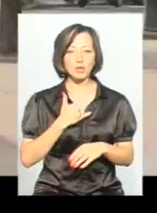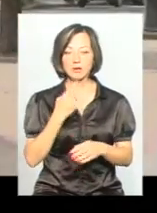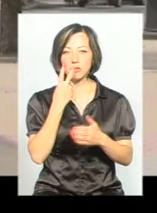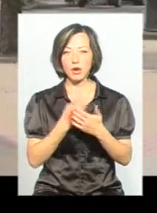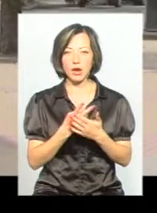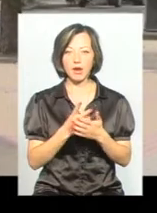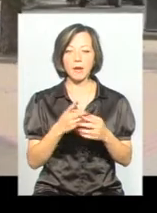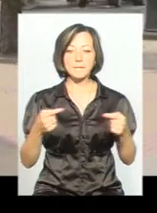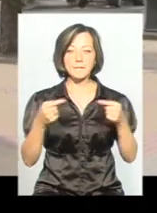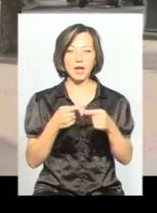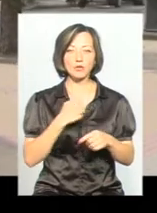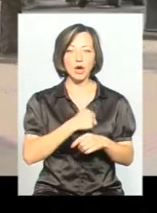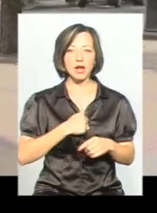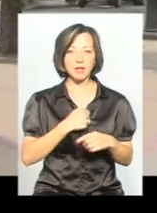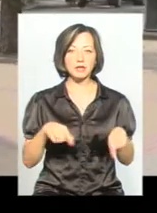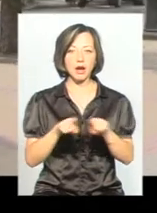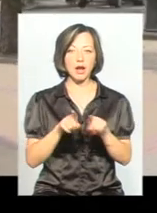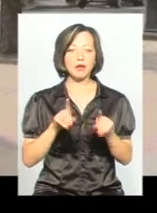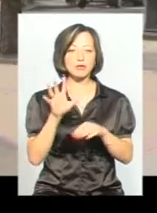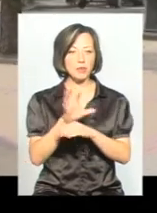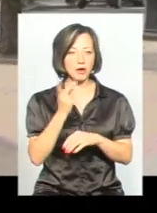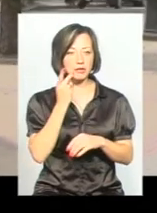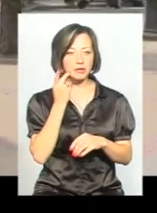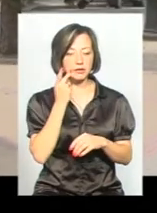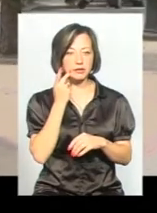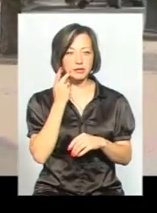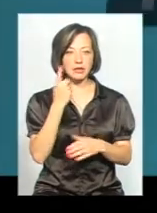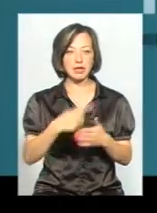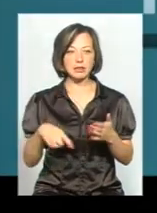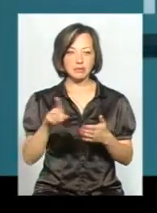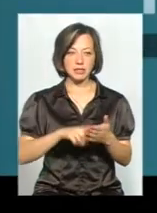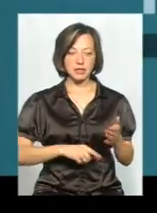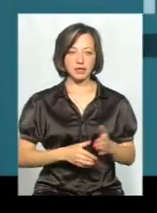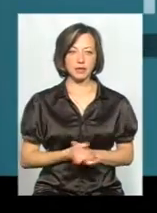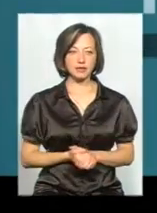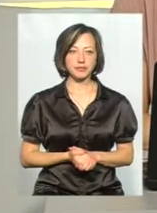проявляє певну агресію, така собака, як правило, йде уже на списання.